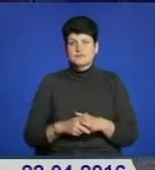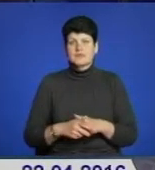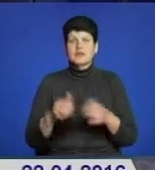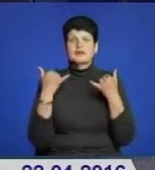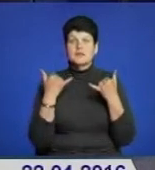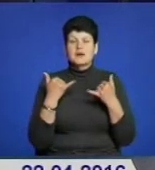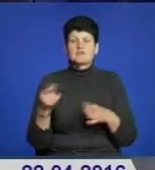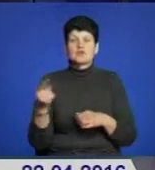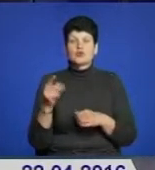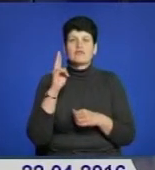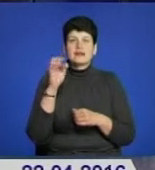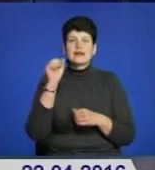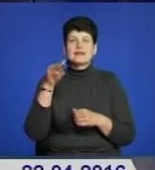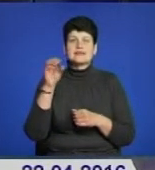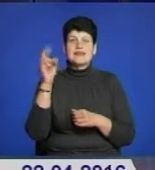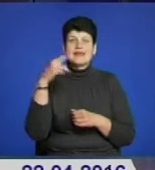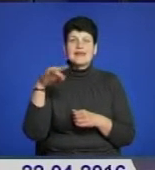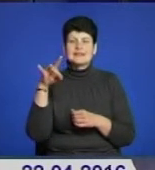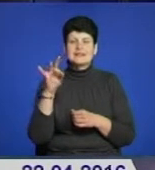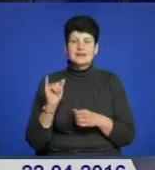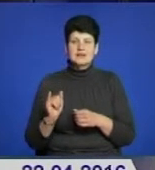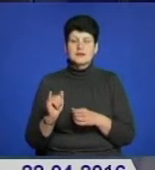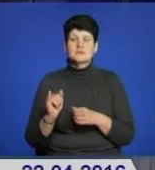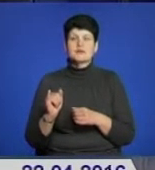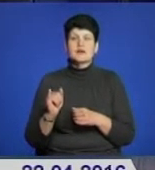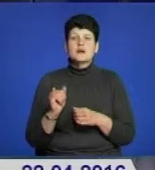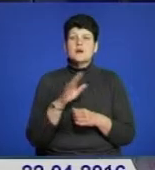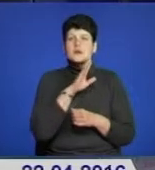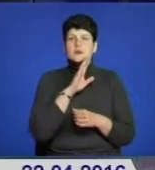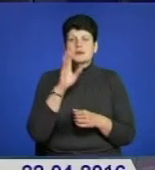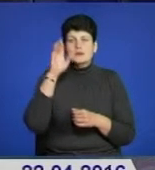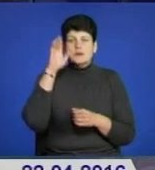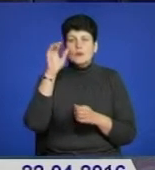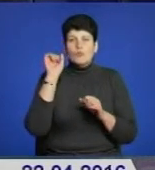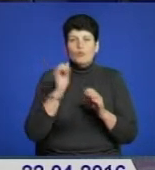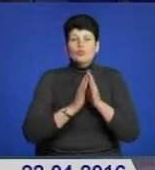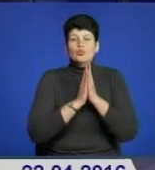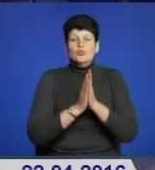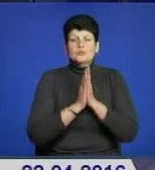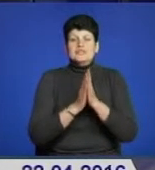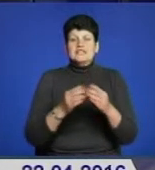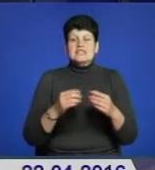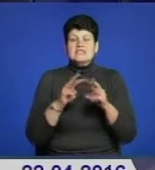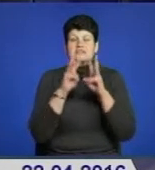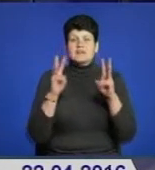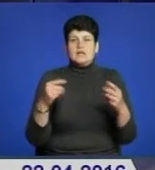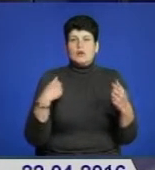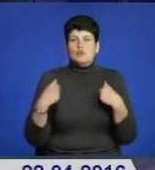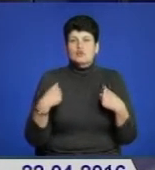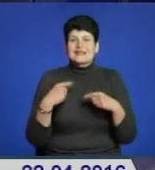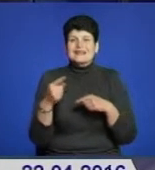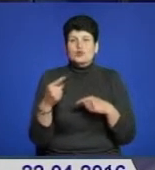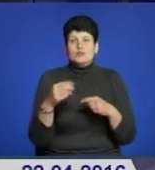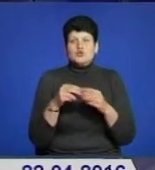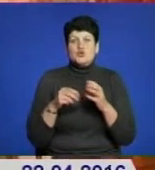Відтепер у Тернополі в архікатедральному соборі непорочного зачаття Пресвятої Богородиці віряни зможуть помолитися до ікони святих мучеників тернопільської землі.